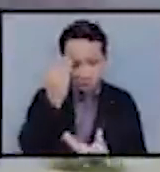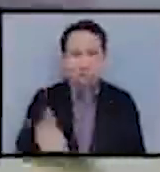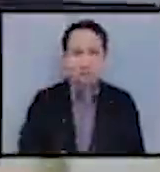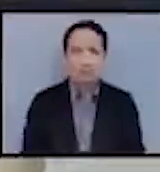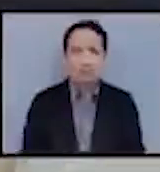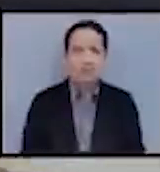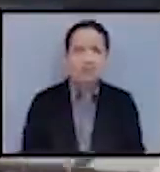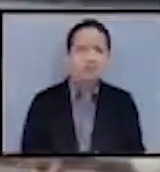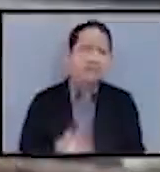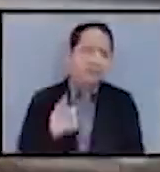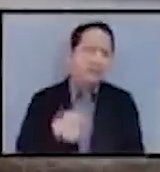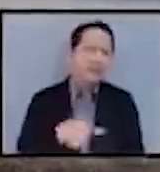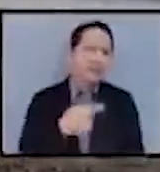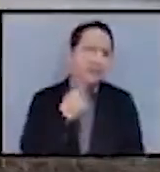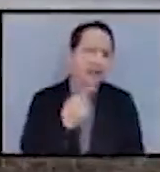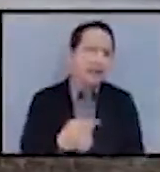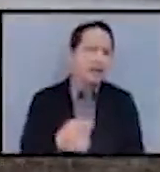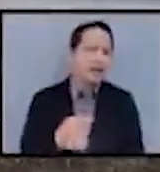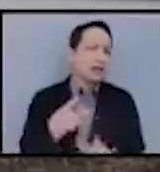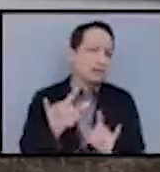na mahal kita.